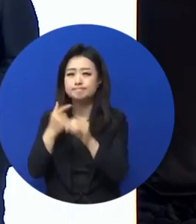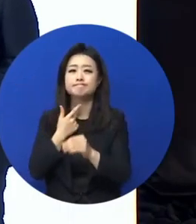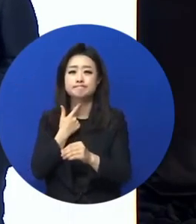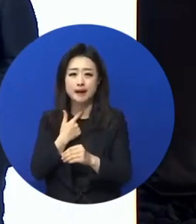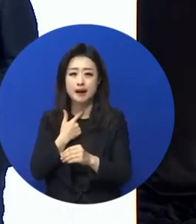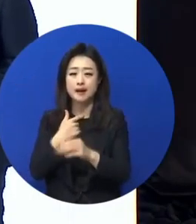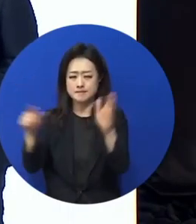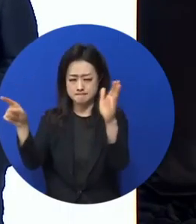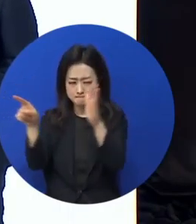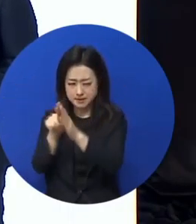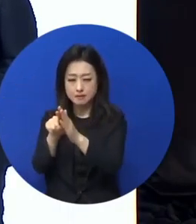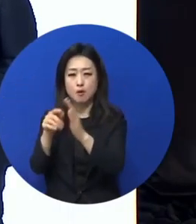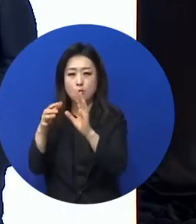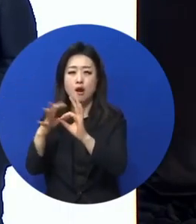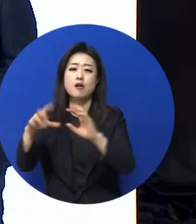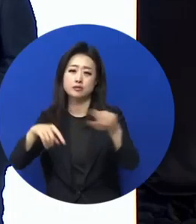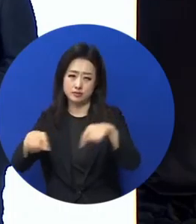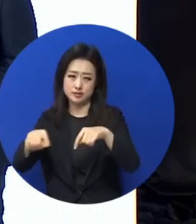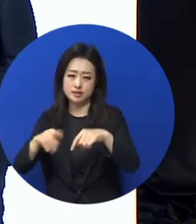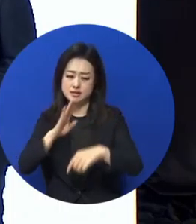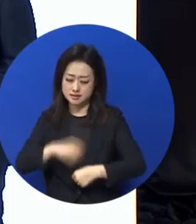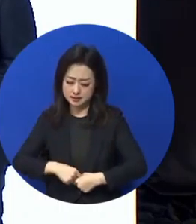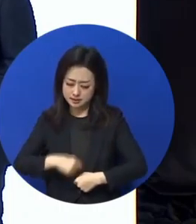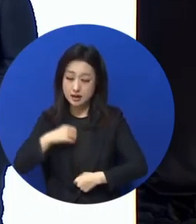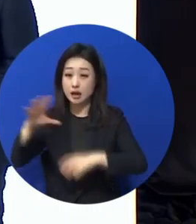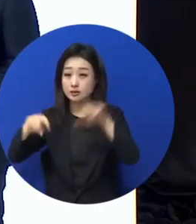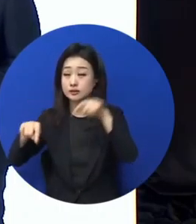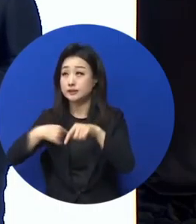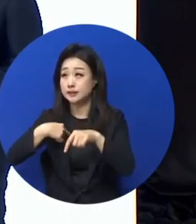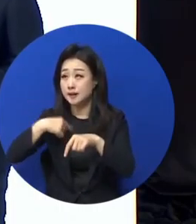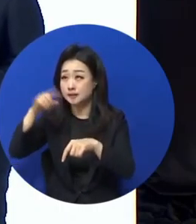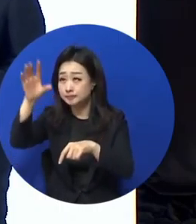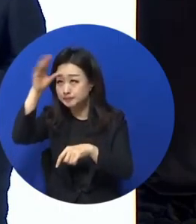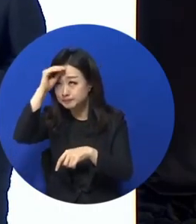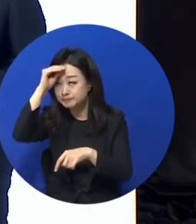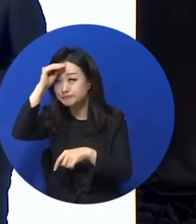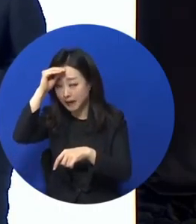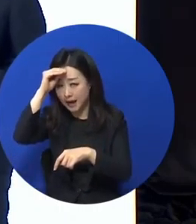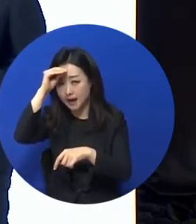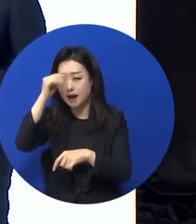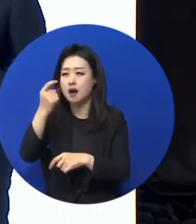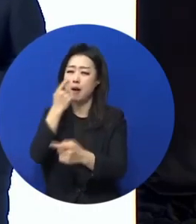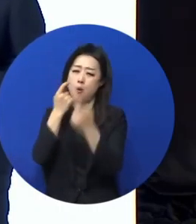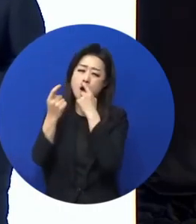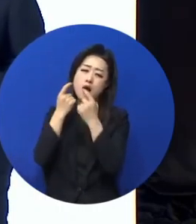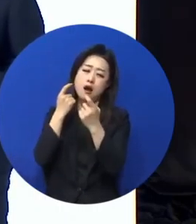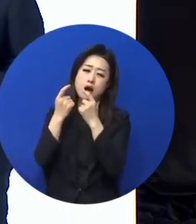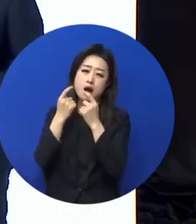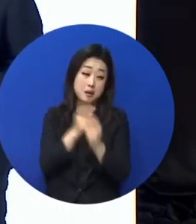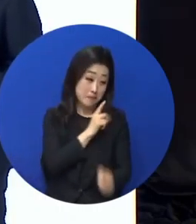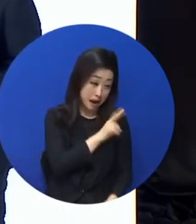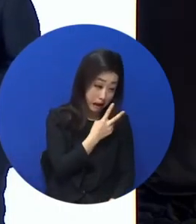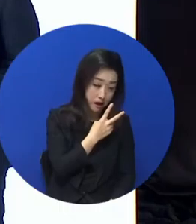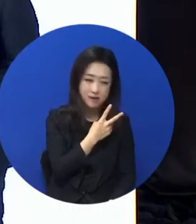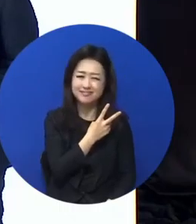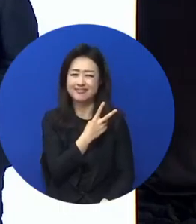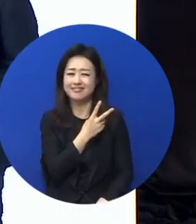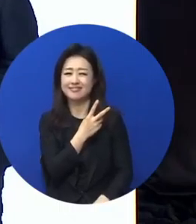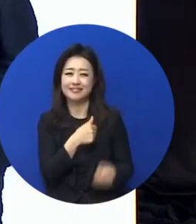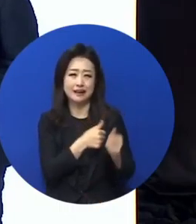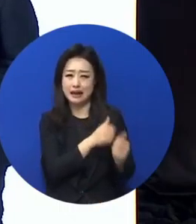믿음의 정치, 진실한 정치를 배웠습니다. 유불리에 따라 말을 바꾸는 정치를 해서는 안